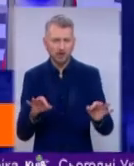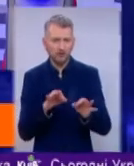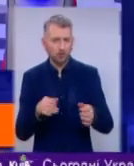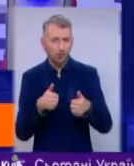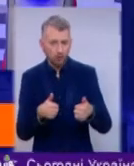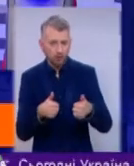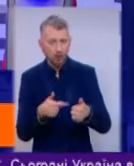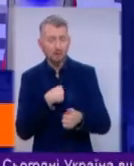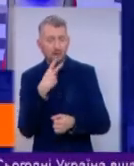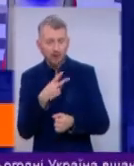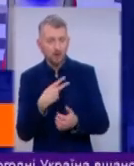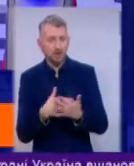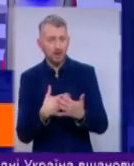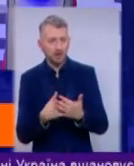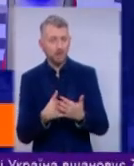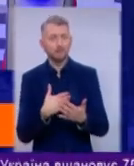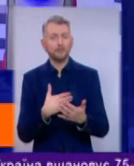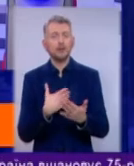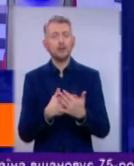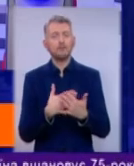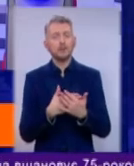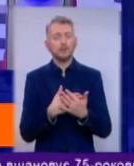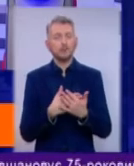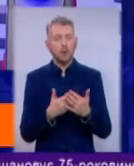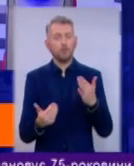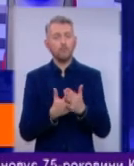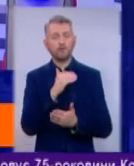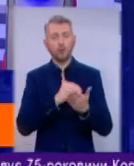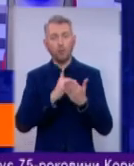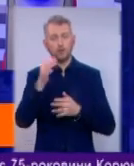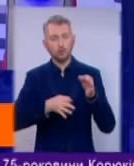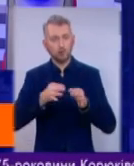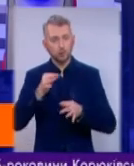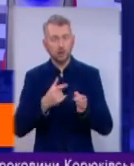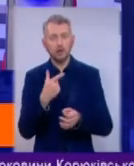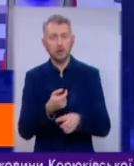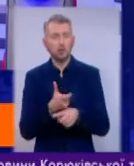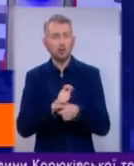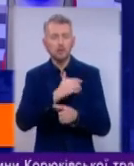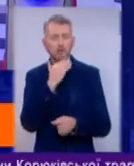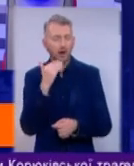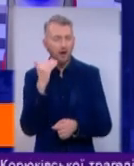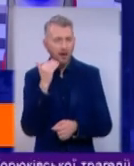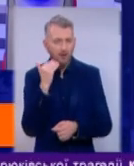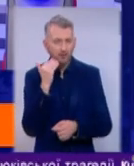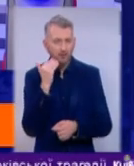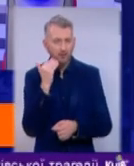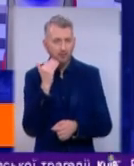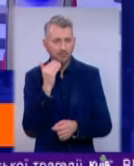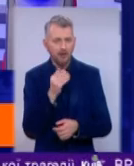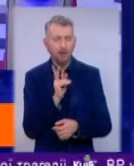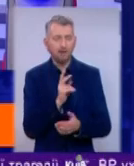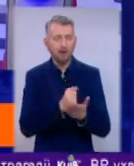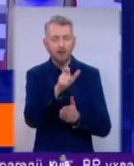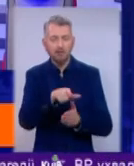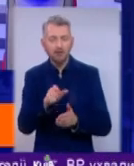Тому що ми бачили приклад, наприклад, там, того ж самого нового Верховного суду, де дуже багато кандидатів, які